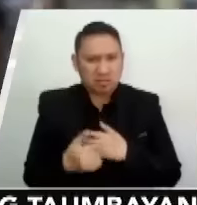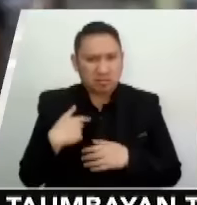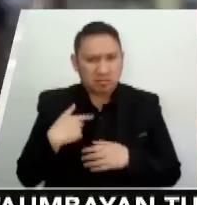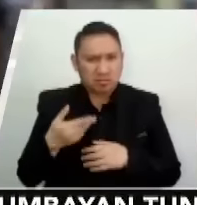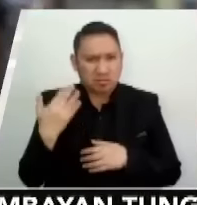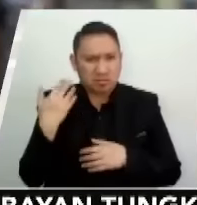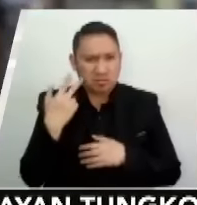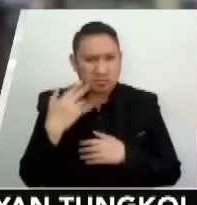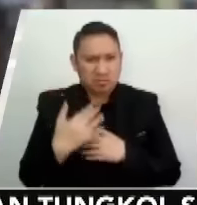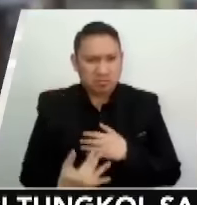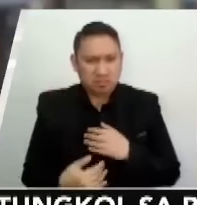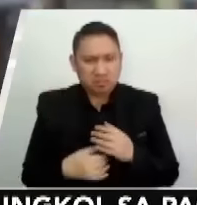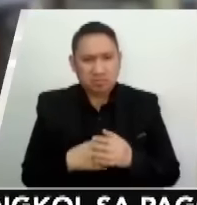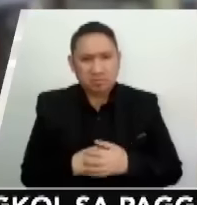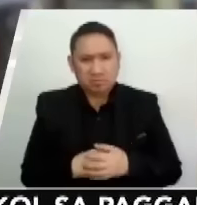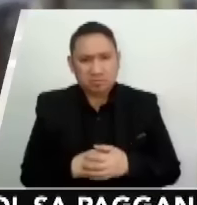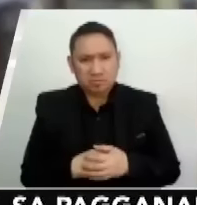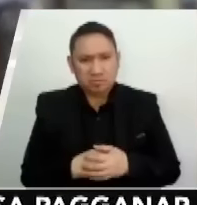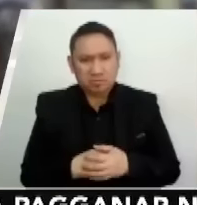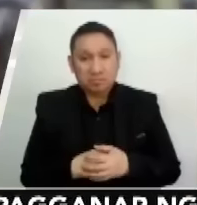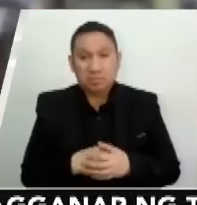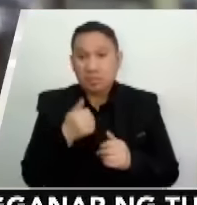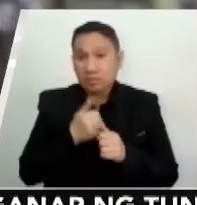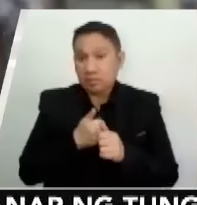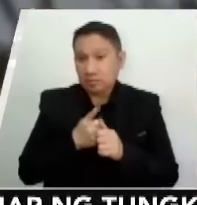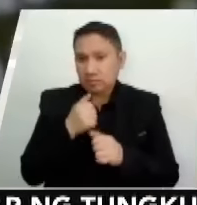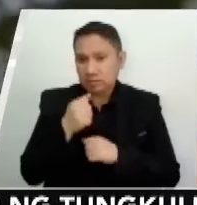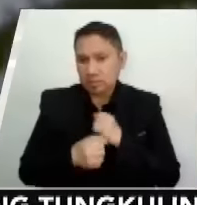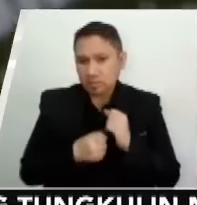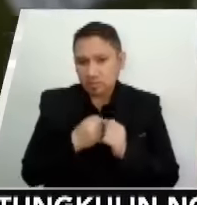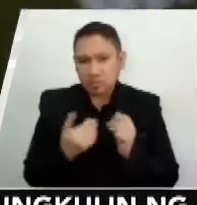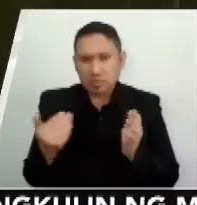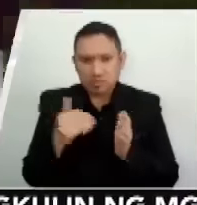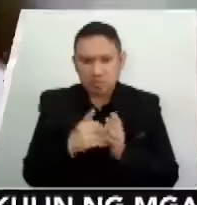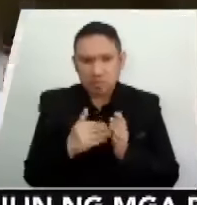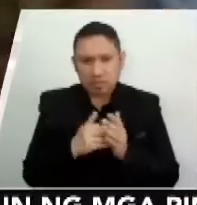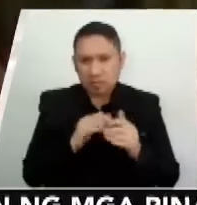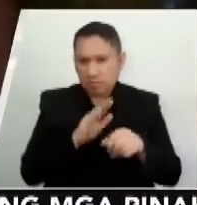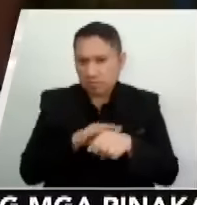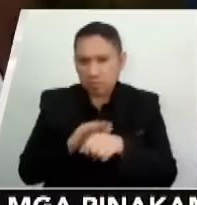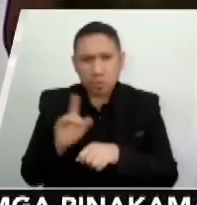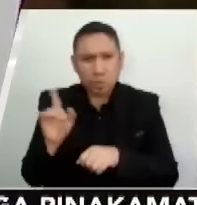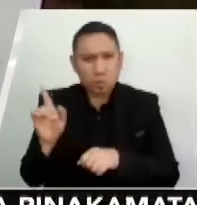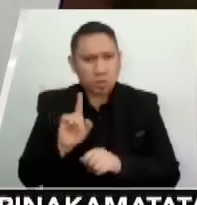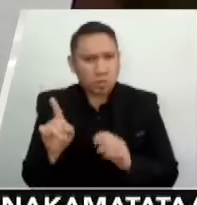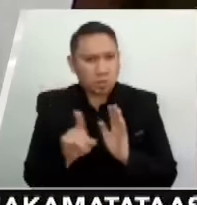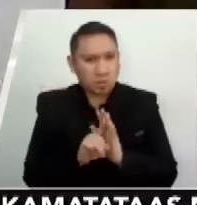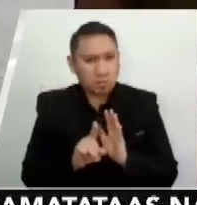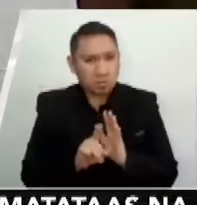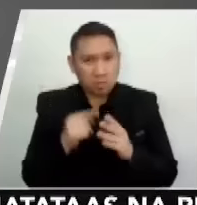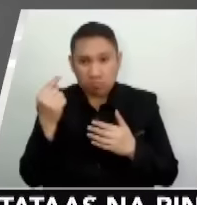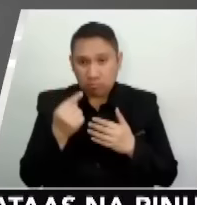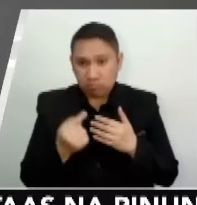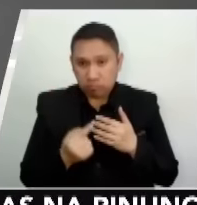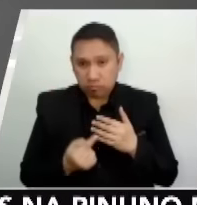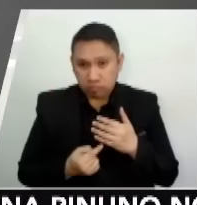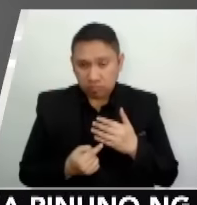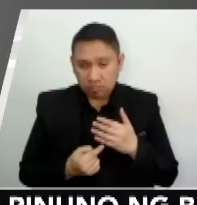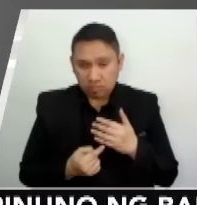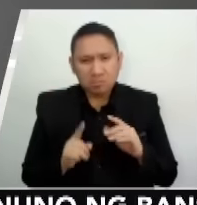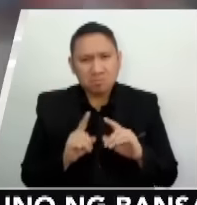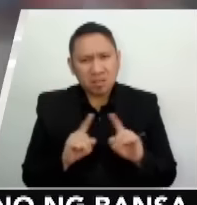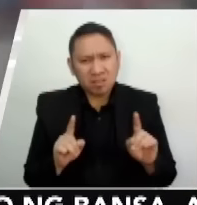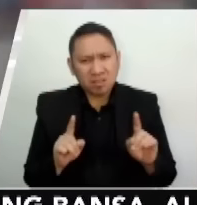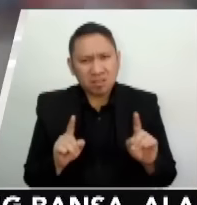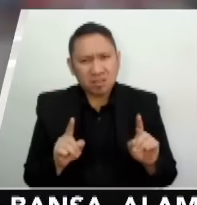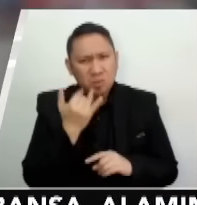sir. Taon-taon na lang paulit-ulit ang paalala ng mga otoridad kung ano ang mga bawal na dalhin. Pero bakit kaya hanggang ngayon